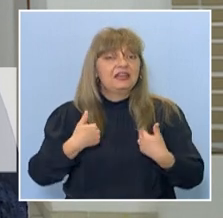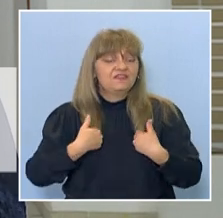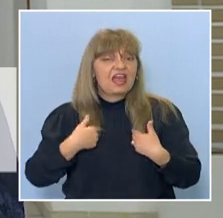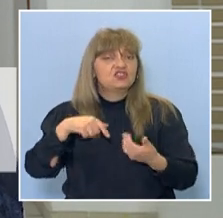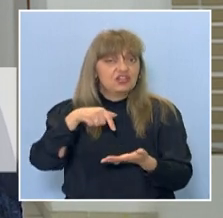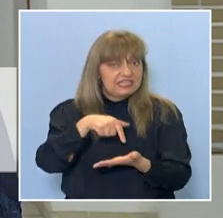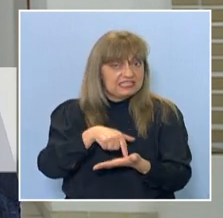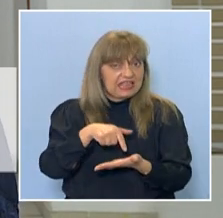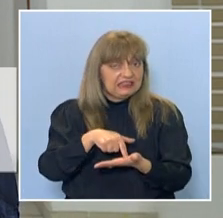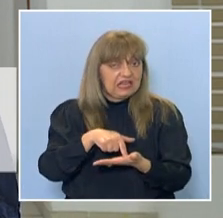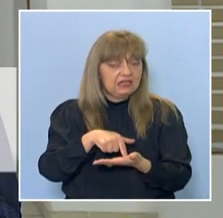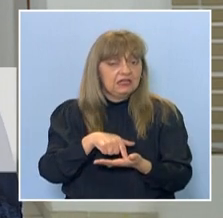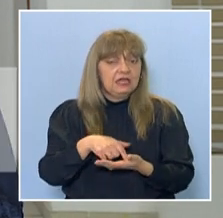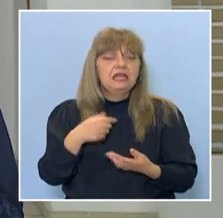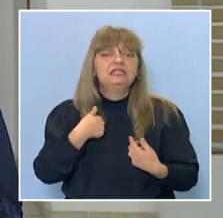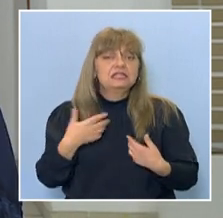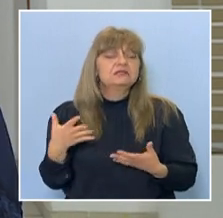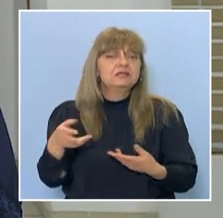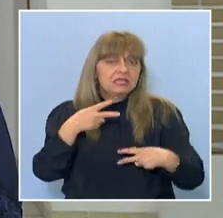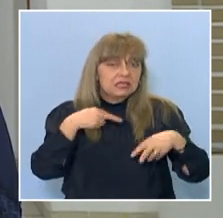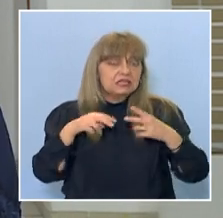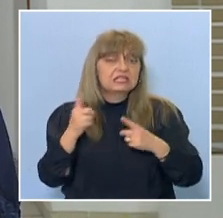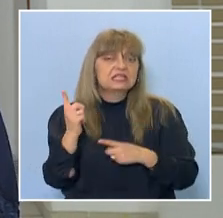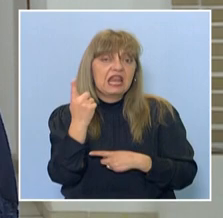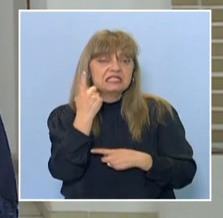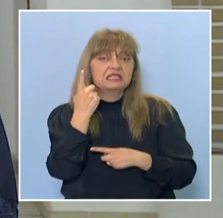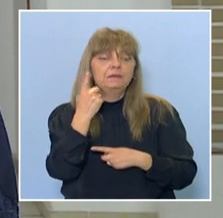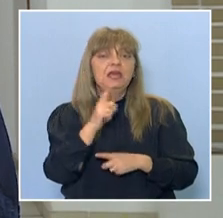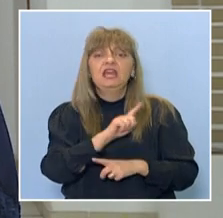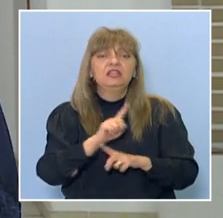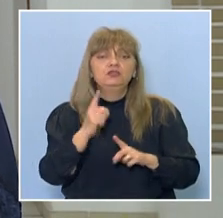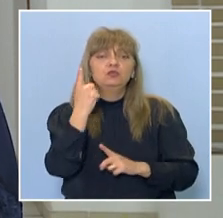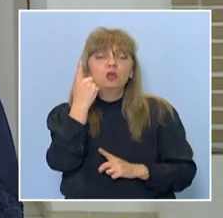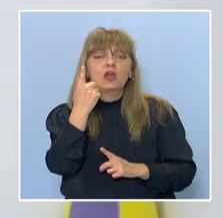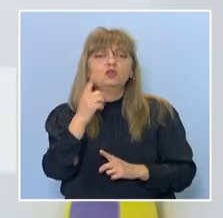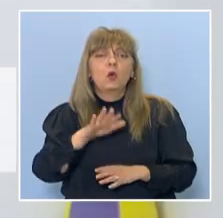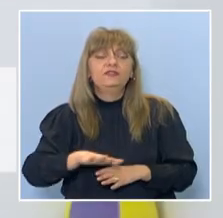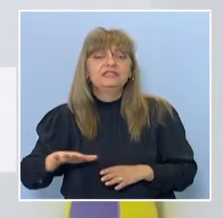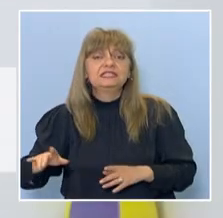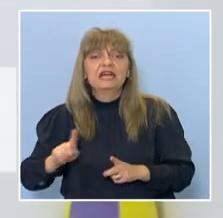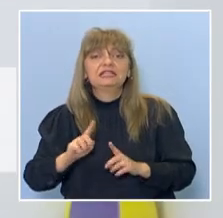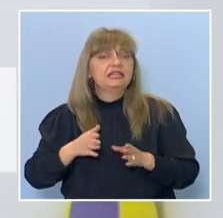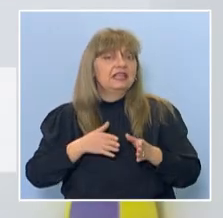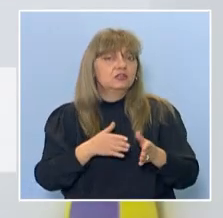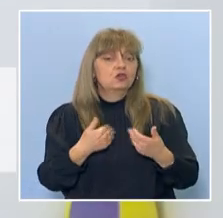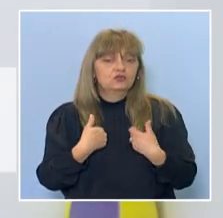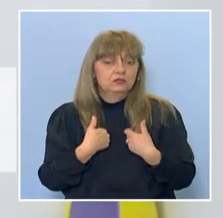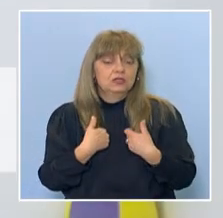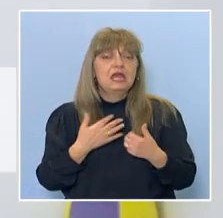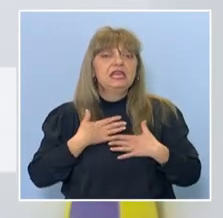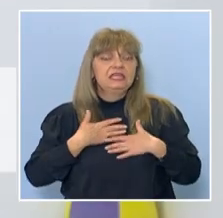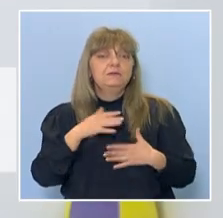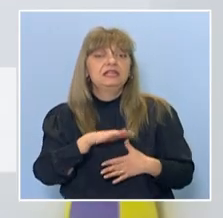ги издирвали сами. Нито едно от децата не е насочено от отдел за крила на децата. Има деца, на които наистина